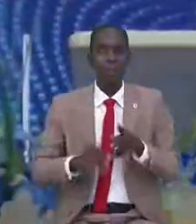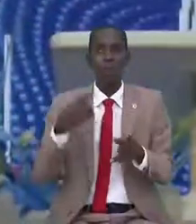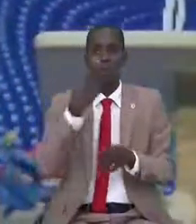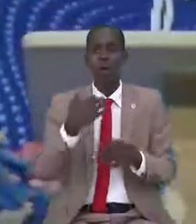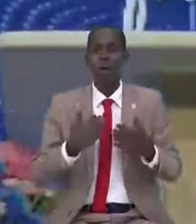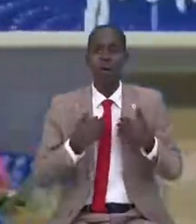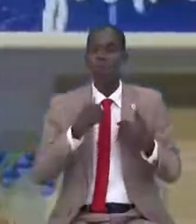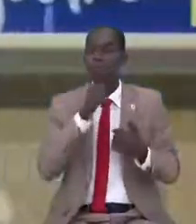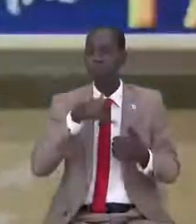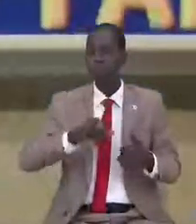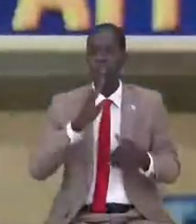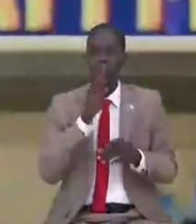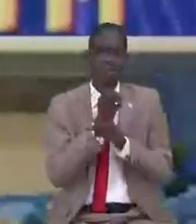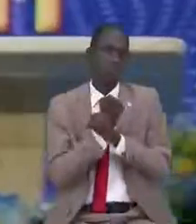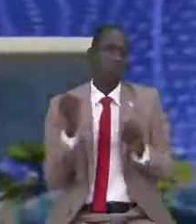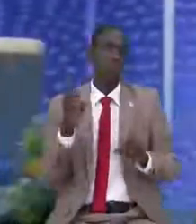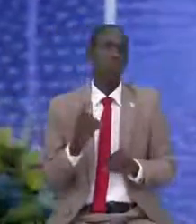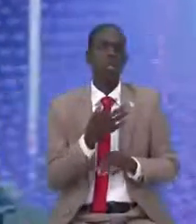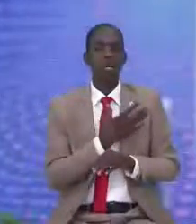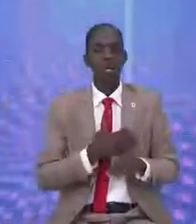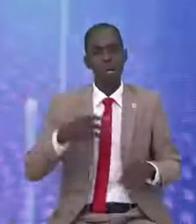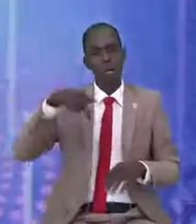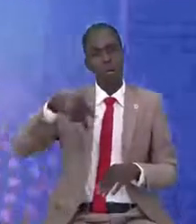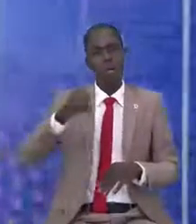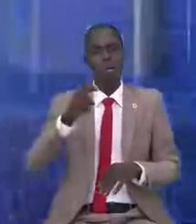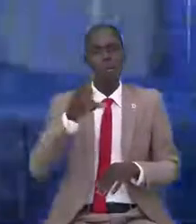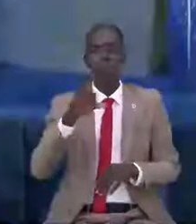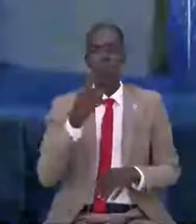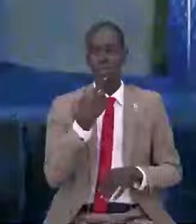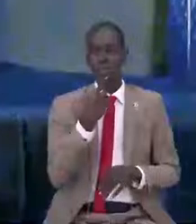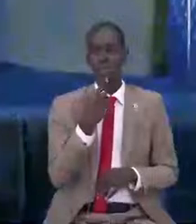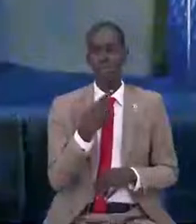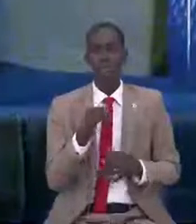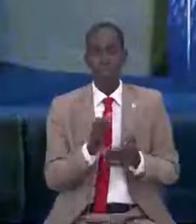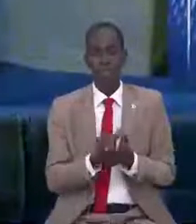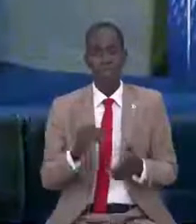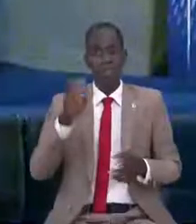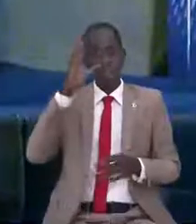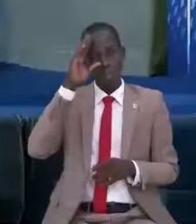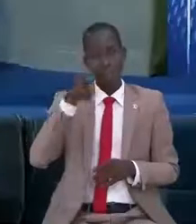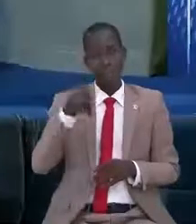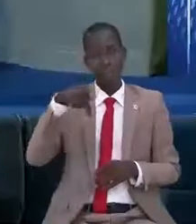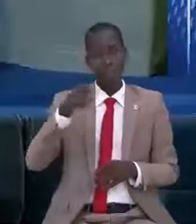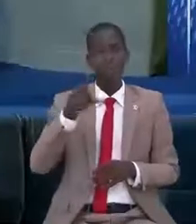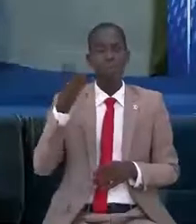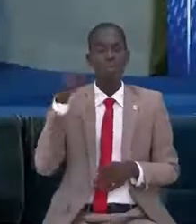comme les gens non sauvés. Et l'apôtre a dit qu'il était en péril.